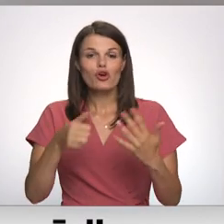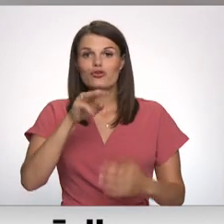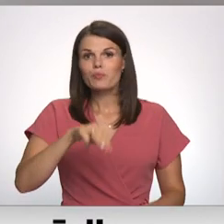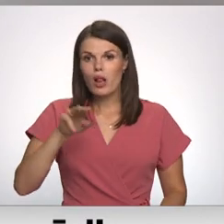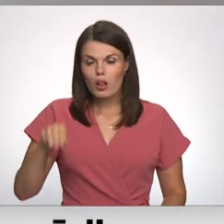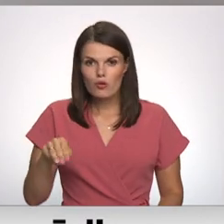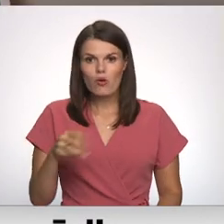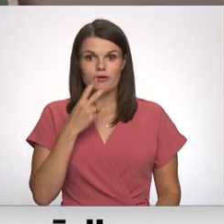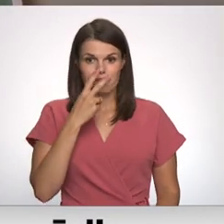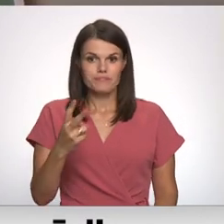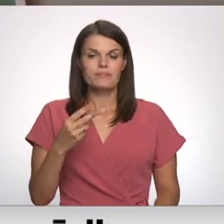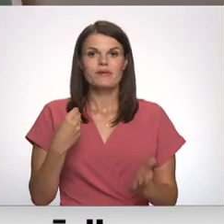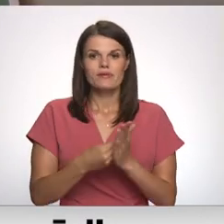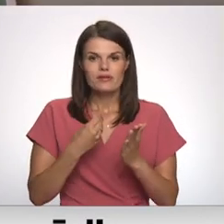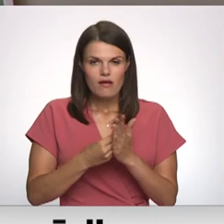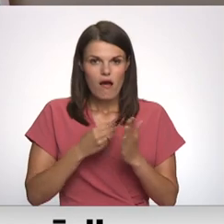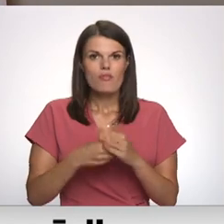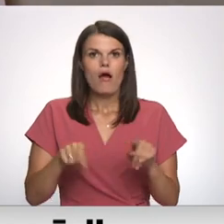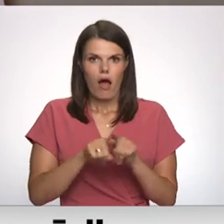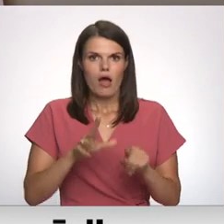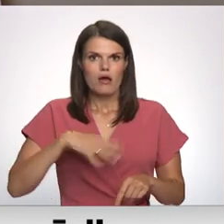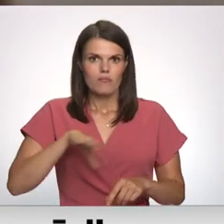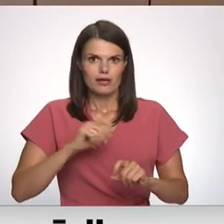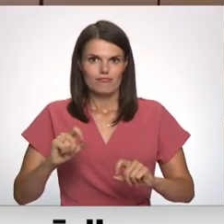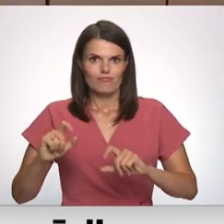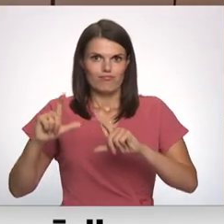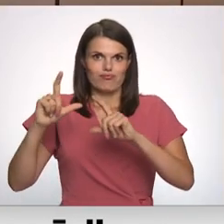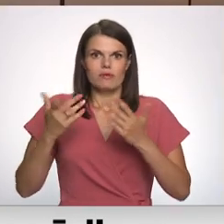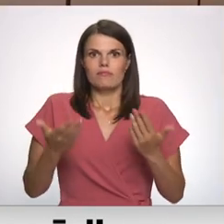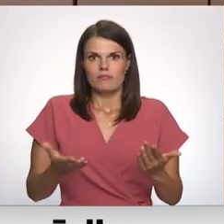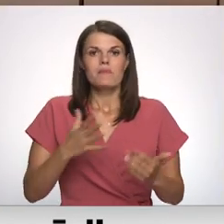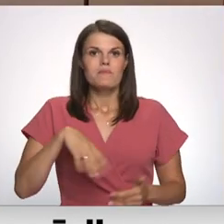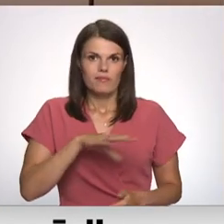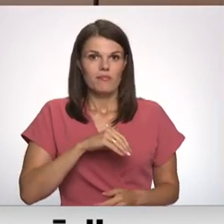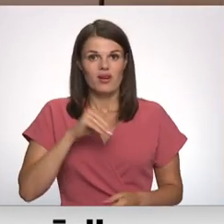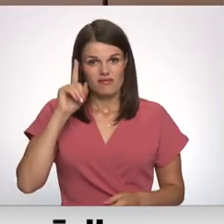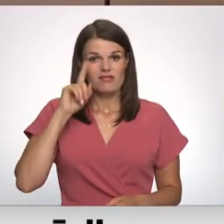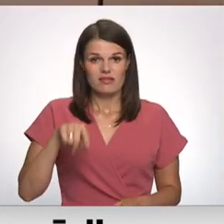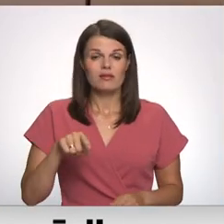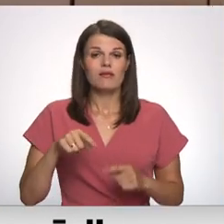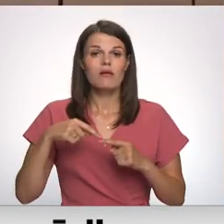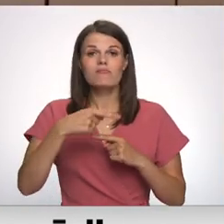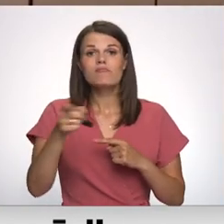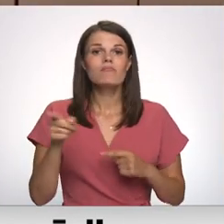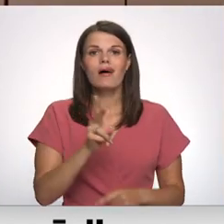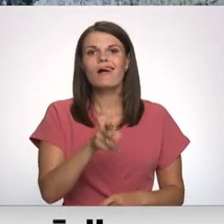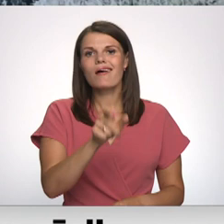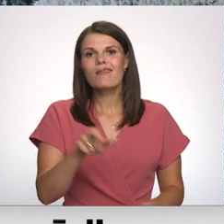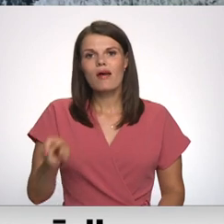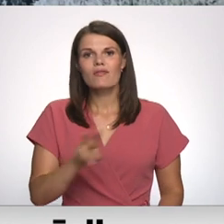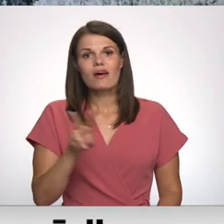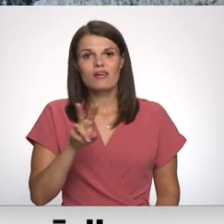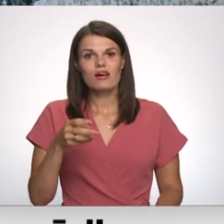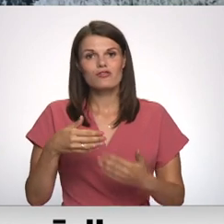ka tarifs arī mums aug, līdz ar to mēs sagaidām, ka daļai no mūsu klientiem, kuri līdz šim